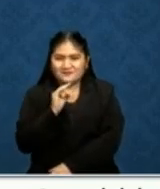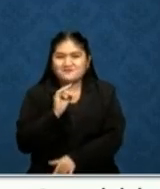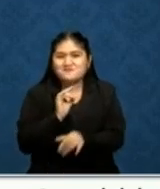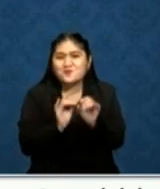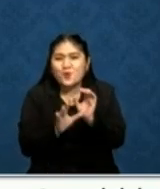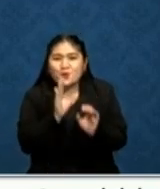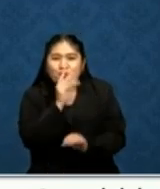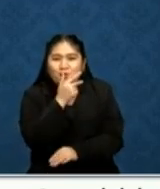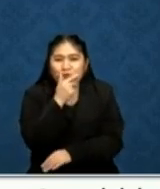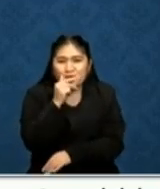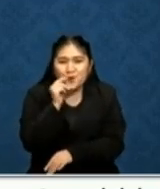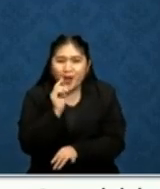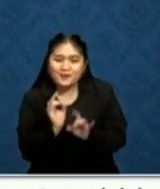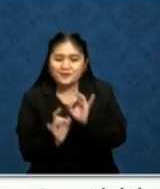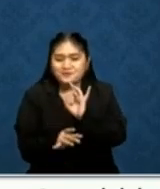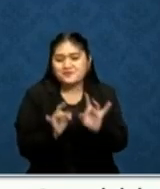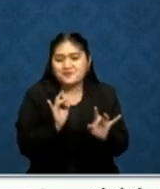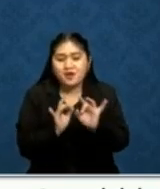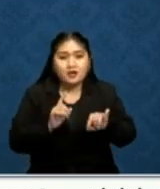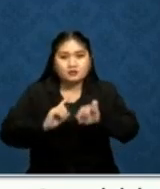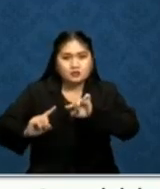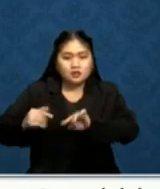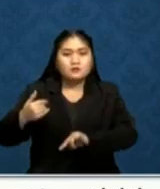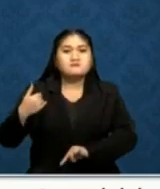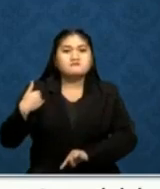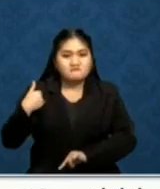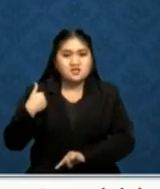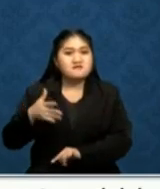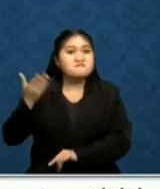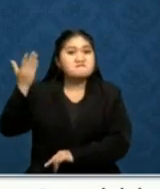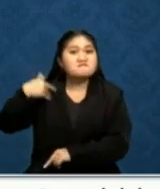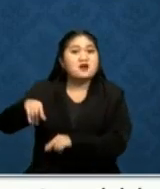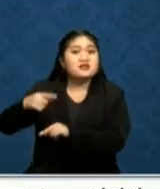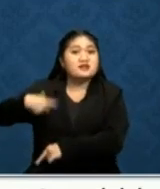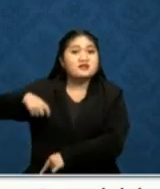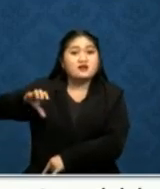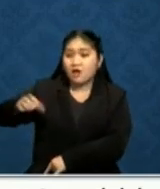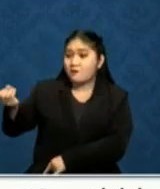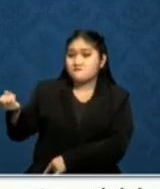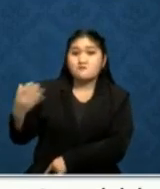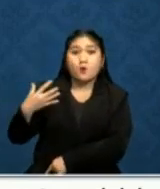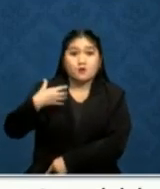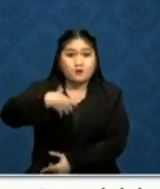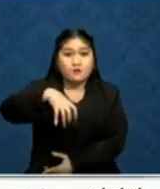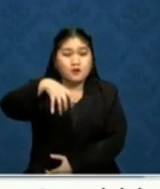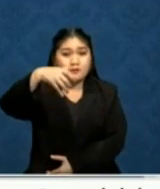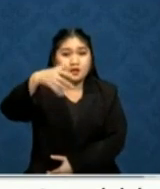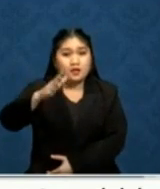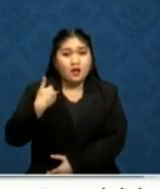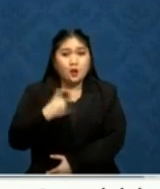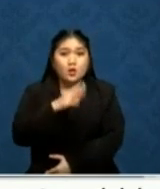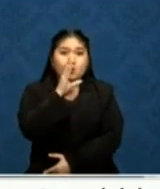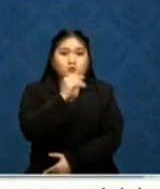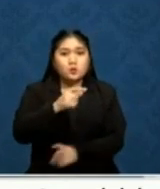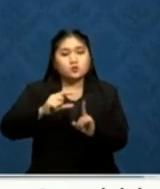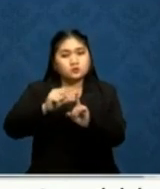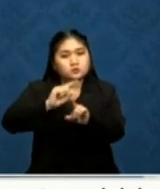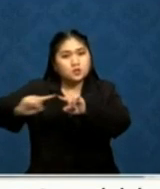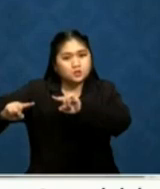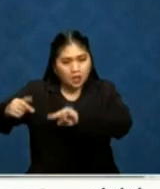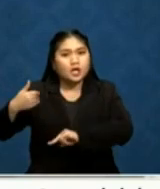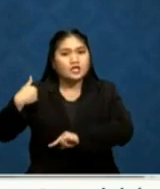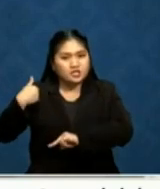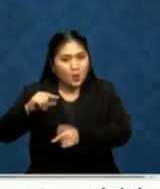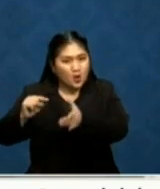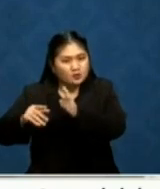มหมาหยอกไก่เหมือนดังที่ทนายแจมเพื่อนร่วมพรรคของดิฉันกล่าวไปวาจาและพฤติกรรมเหล่านี้นะคะท่านประธาน